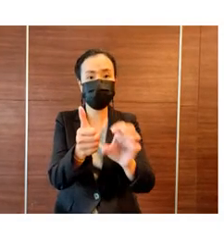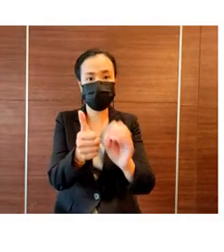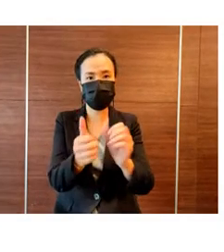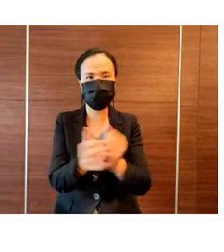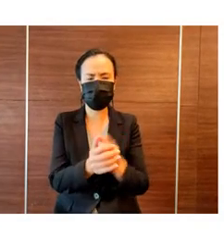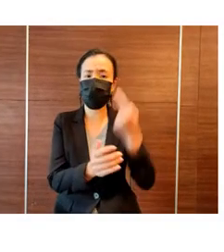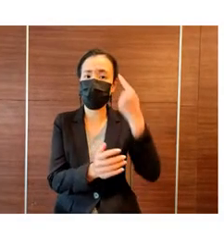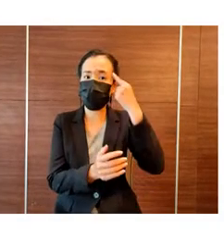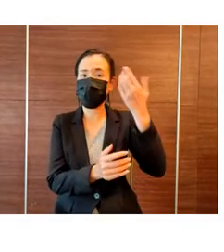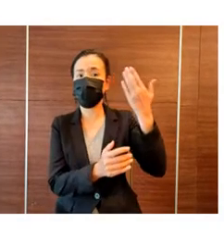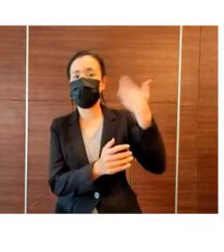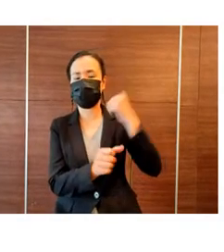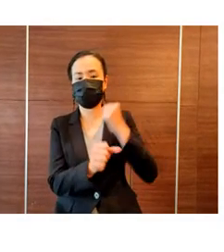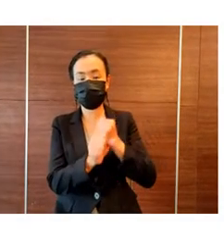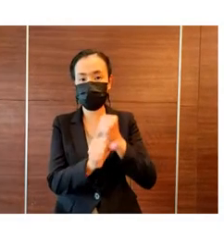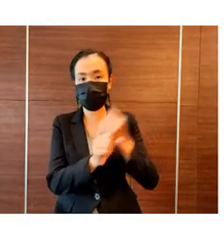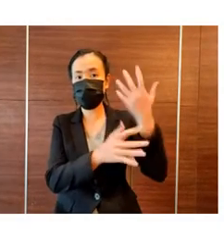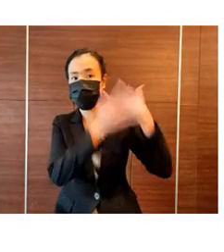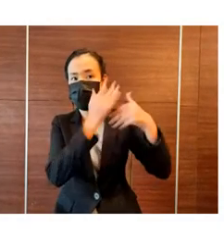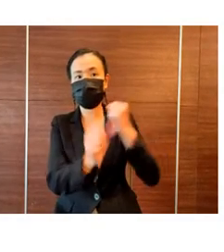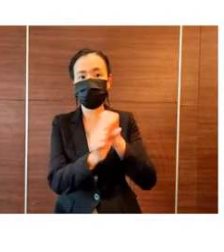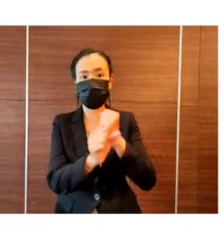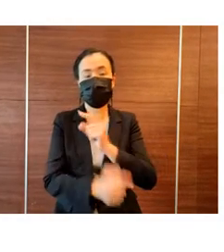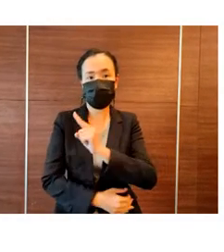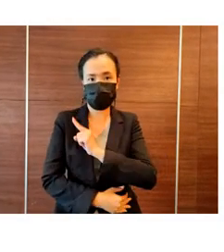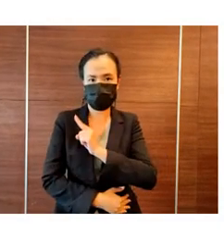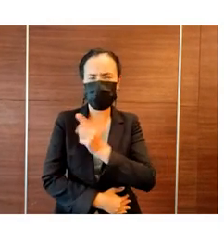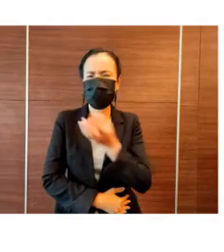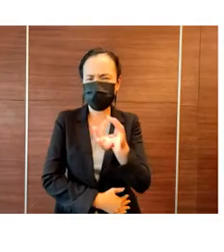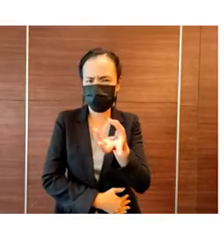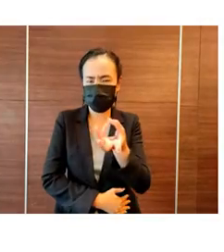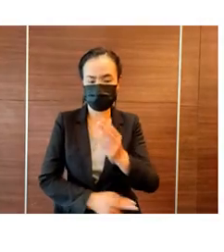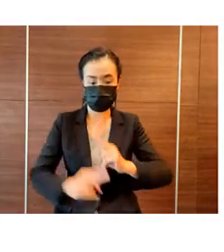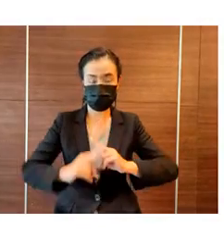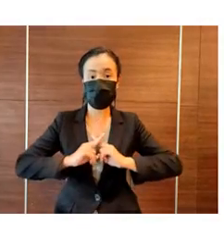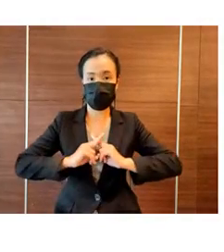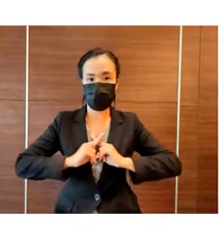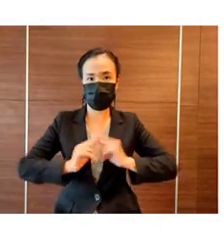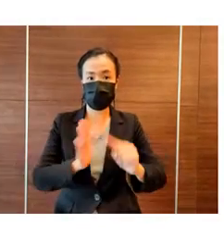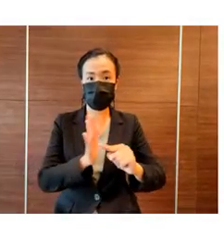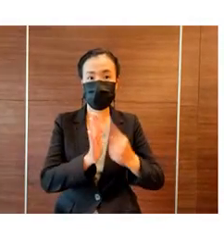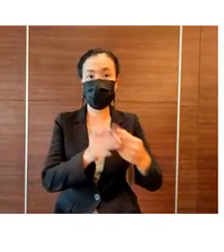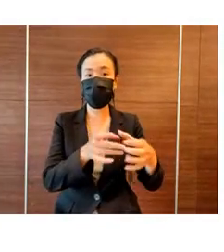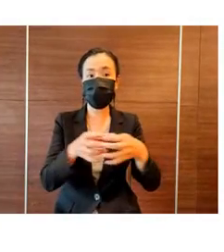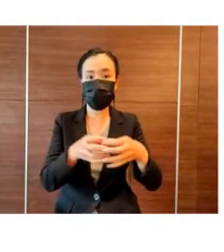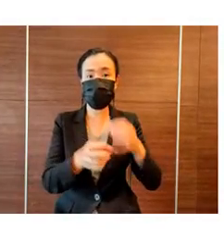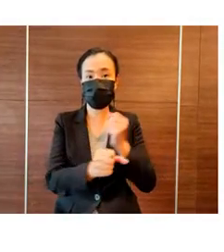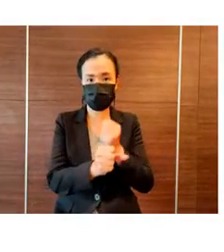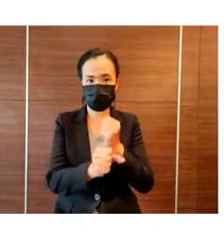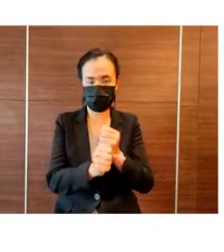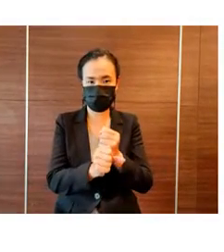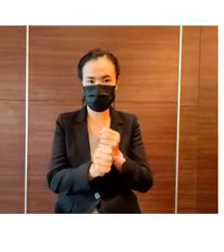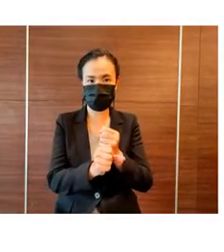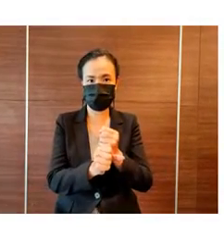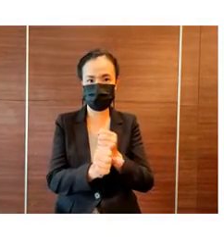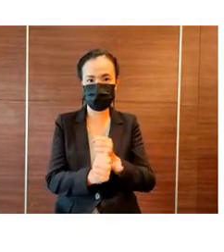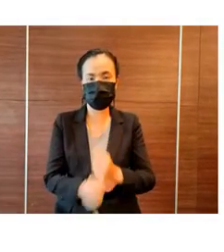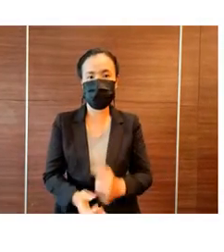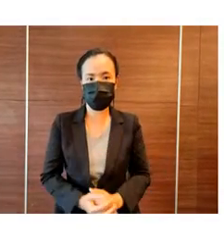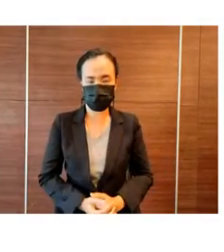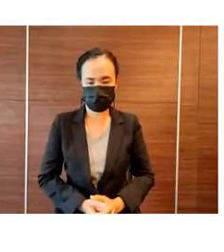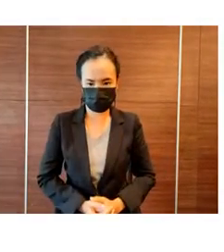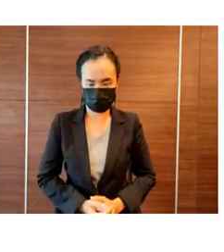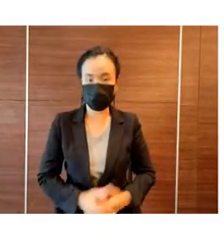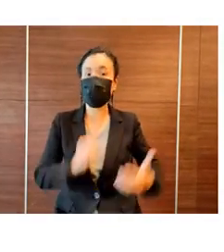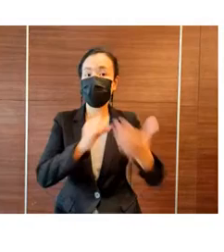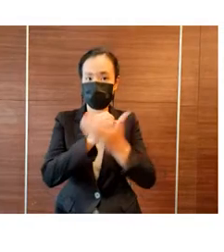ราวด์ที่มาที่ไปของการทำงานทางด้านนี้นะคะก็นิดนึงสำหรับตัวเองนะคะก็เริ่มเข้ามาสู่วงการของการทำงานทางด้านเรียกว่าย